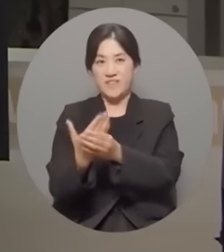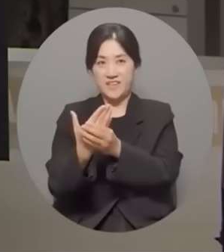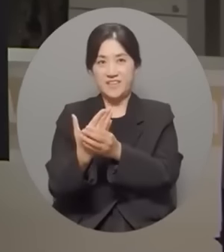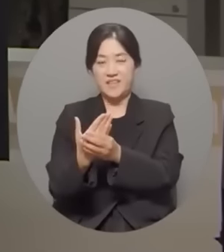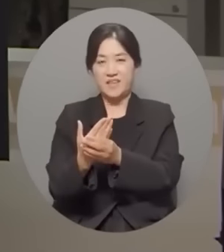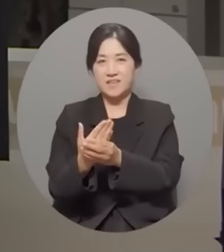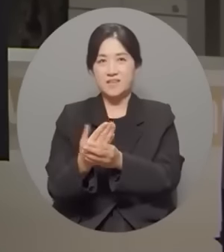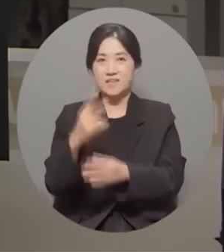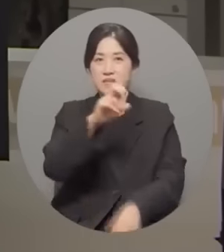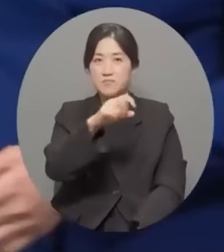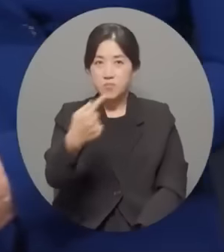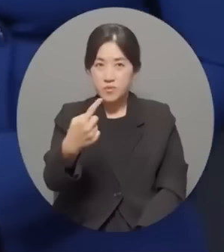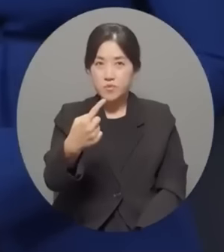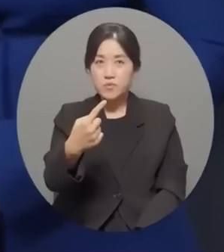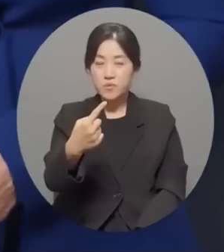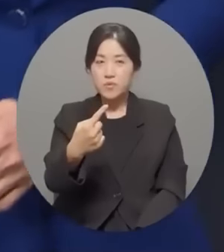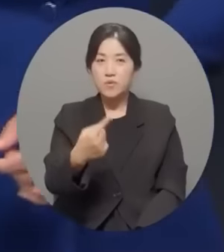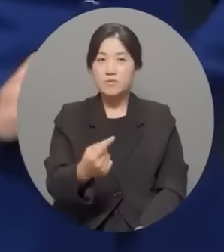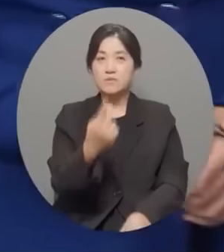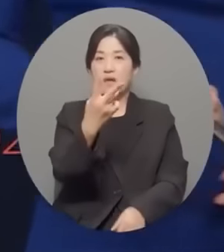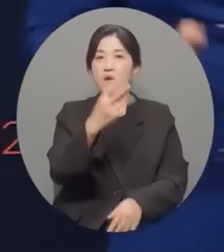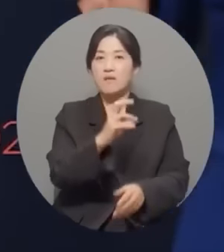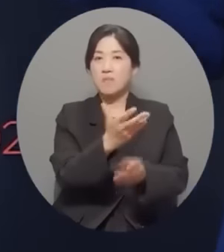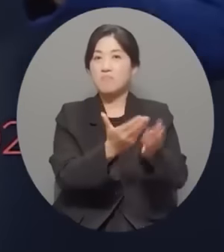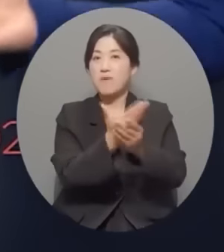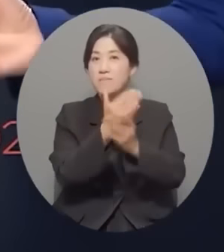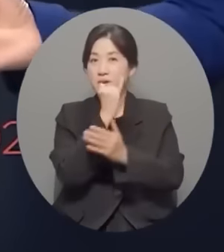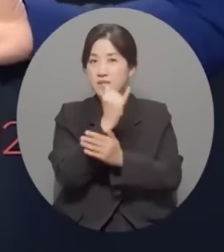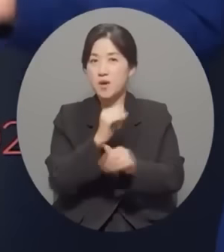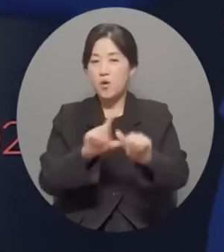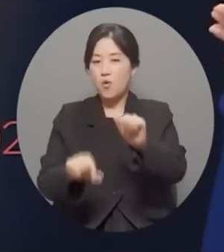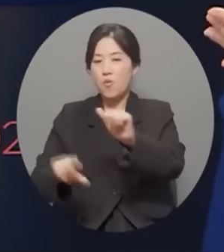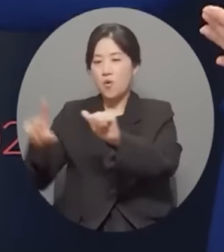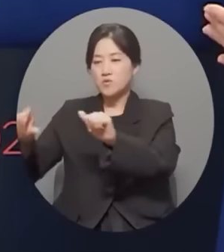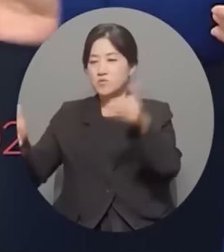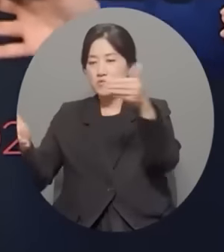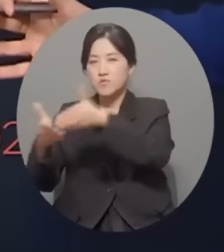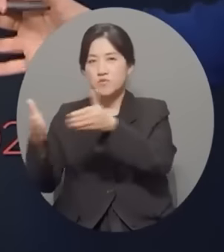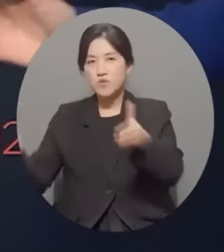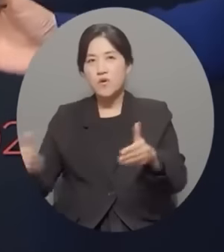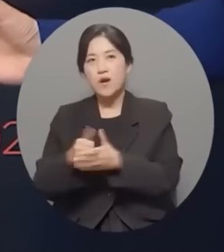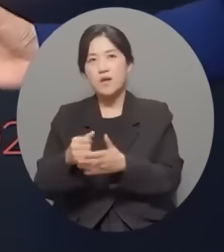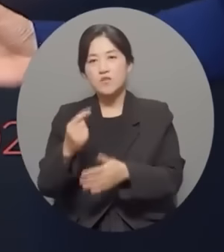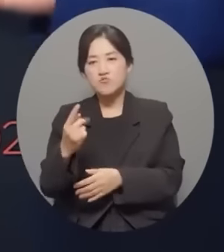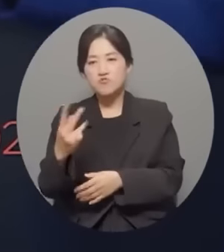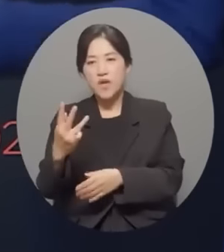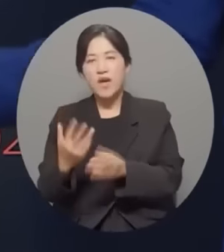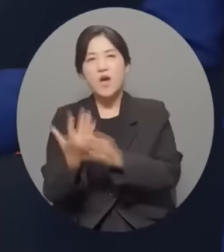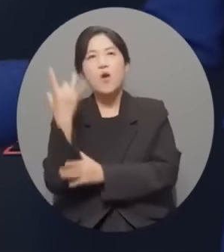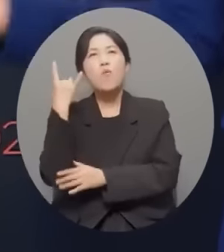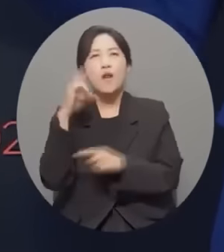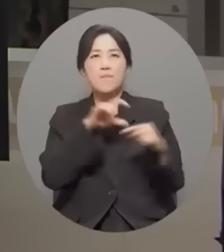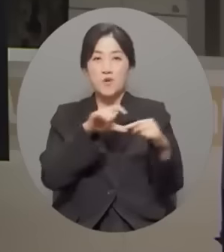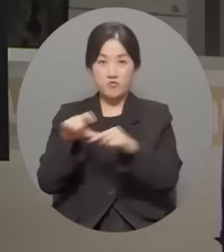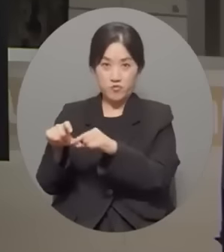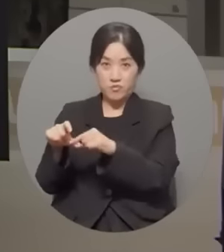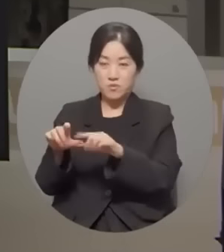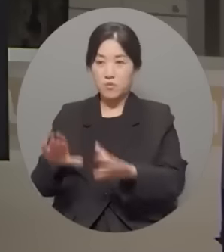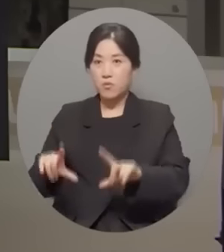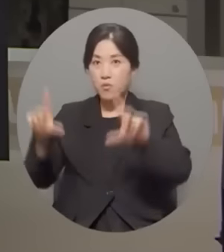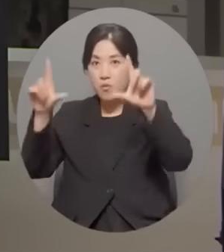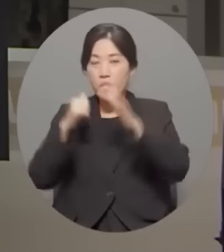그리고 2021년에는 3개가 생겼죠. 5월 중순까지 두세 개의 태풍이 발생하는 게 보통인데